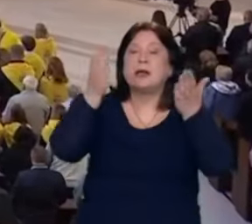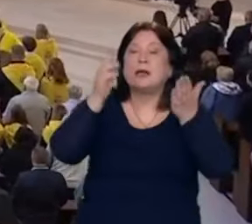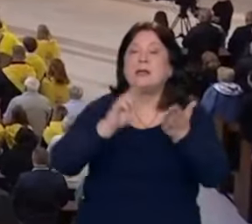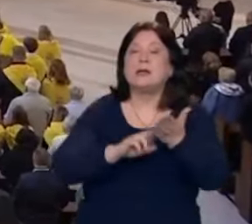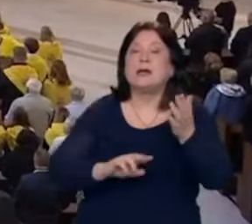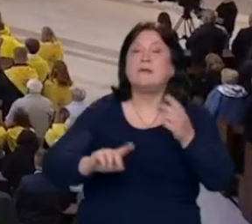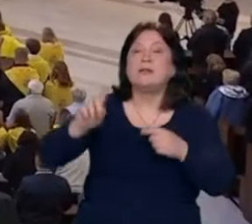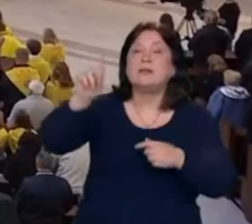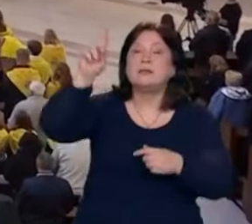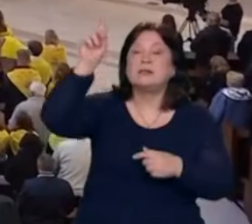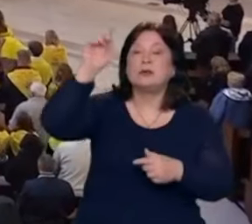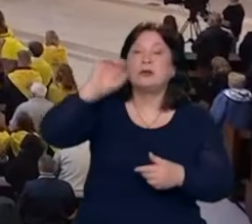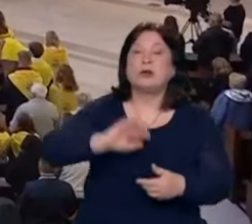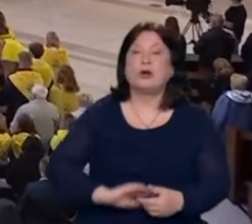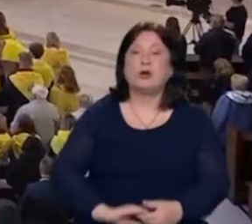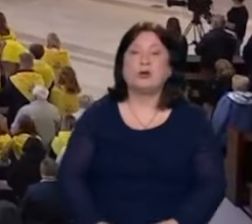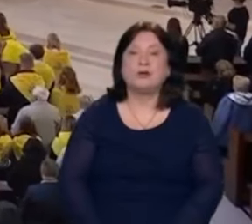pańskie